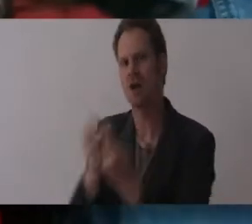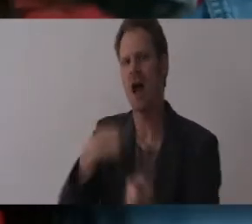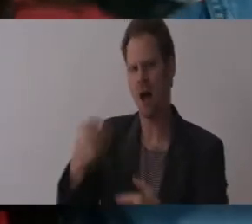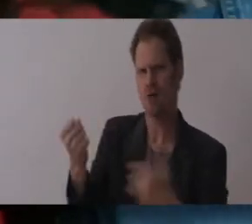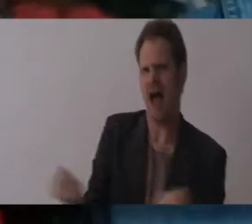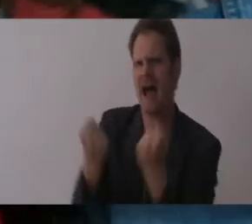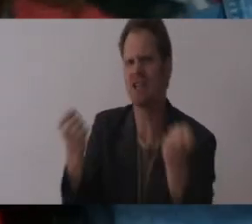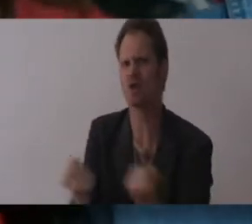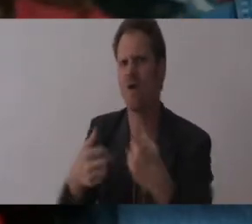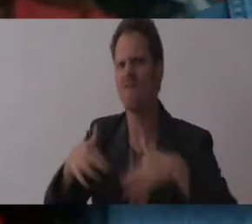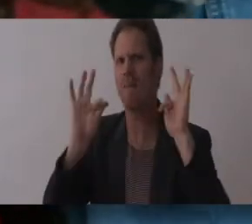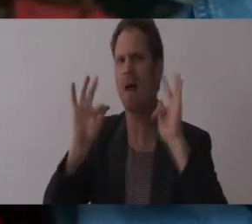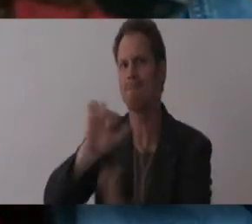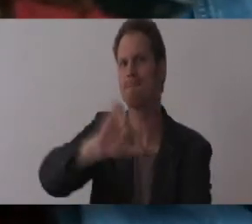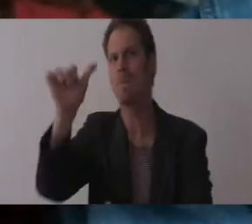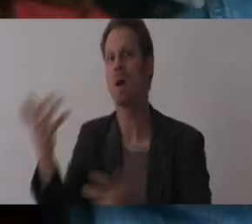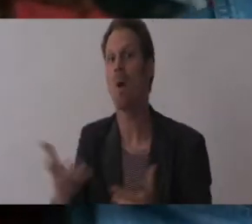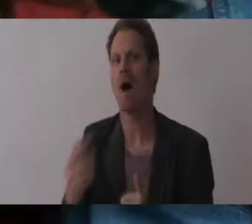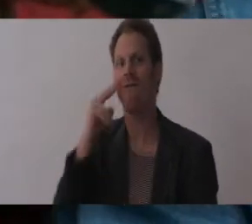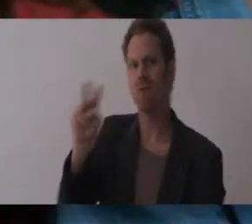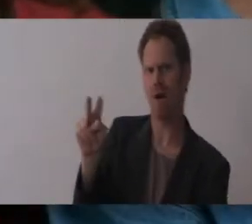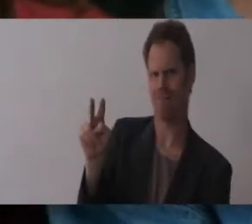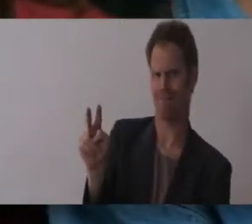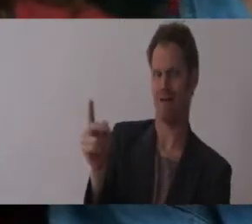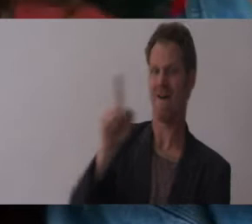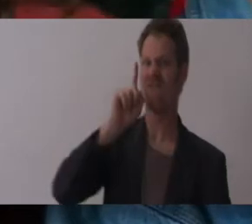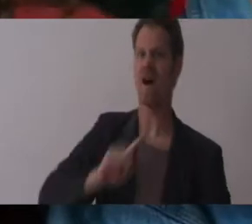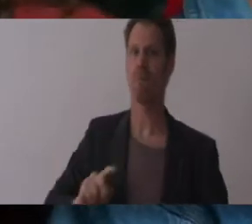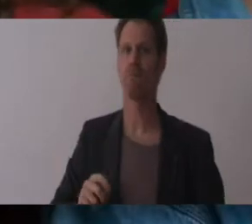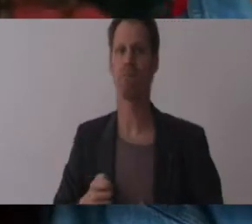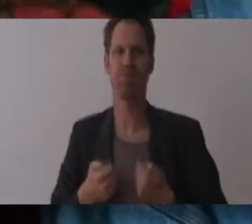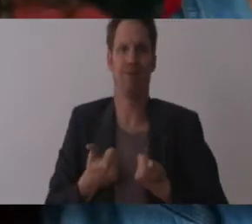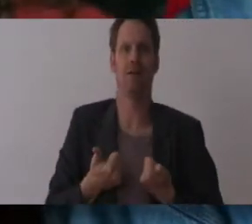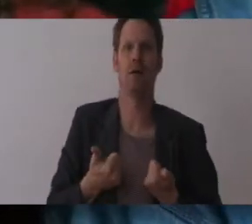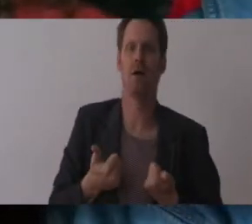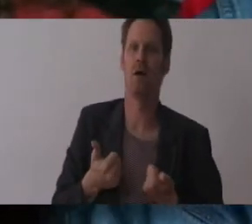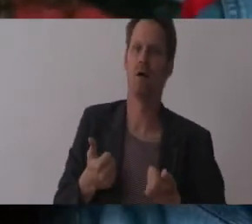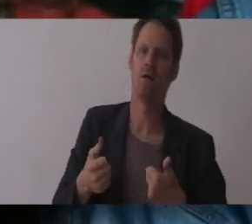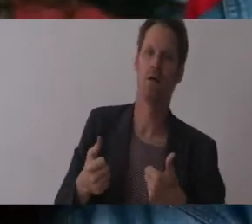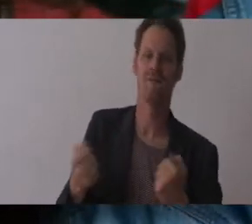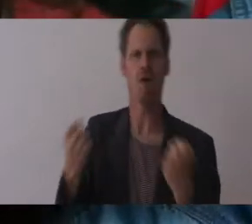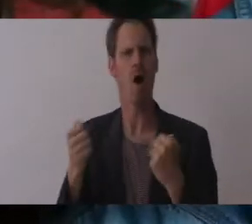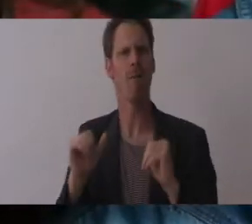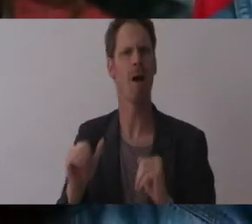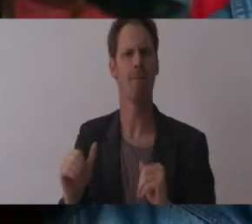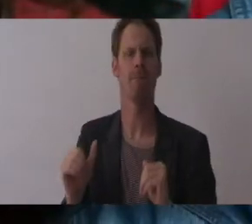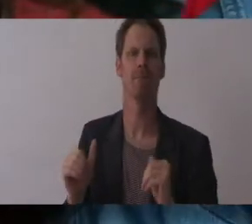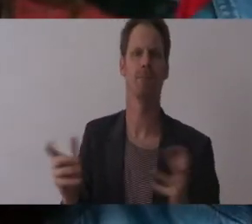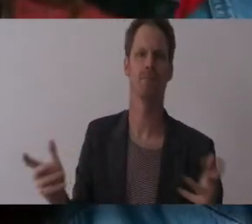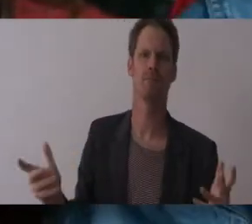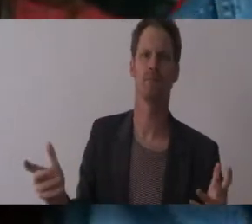voilà, quand on voit une image d'une action féminine, la première chose qu'on remarque c'est quand même une femme, c'est un nu, donc symboliquement c'est quand même très fort